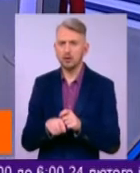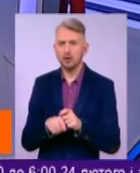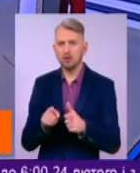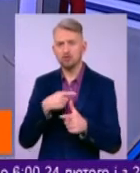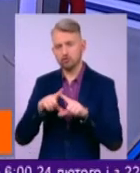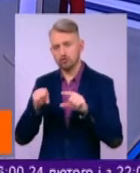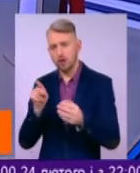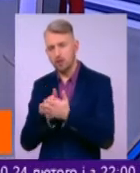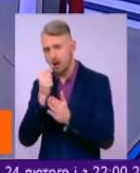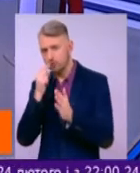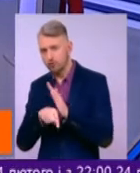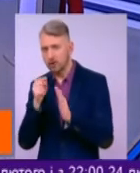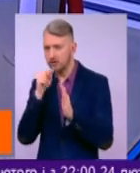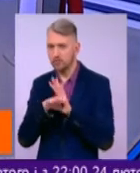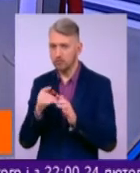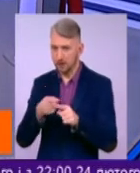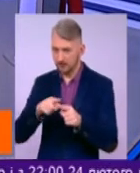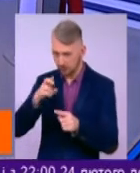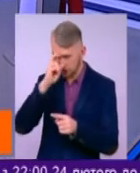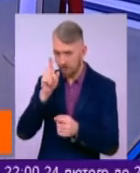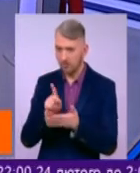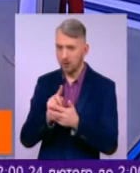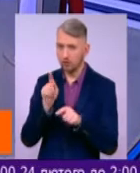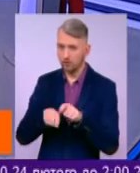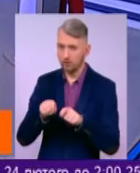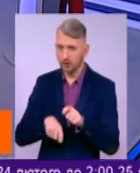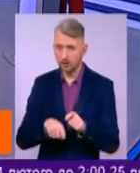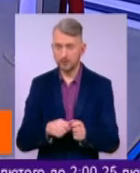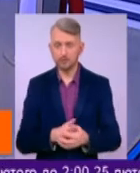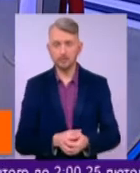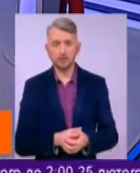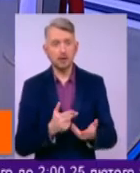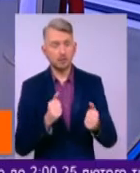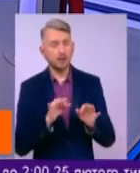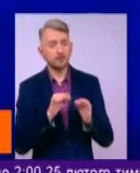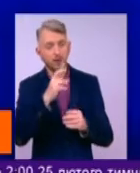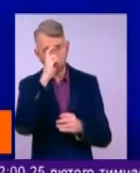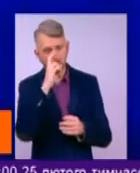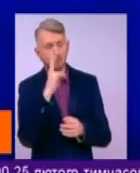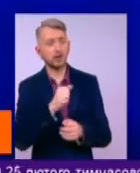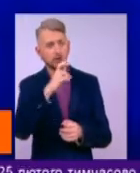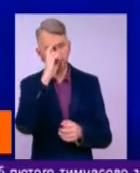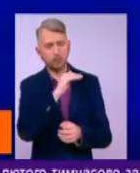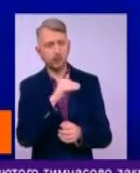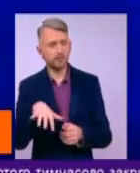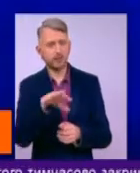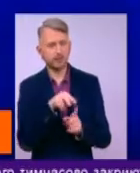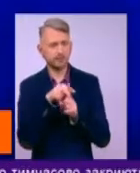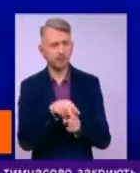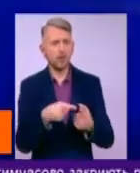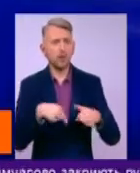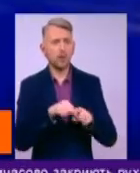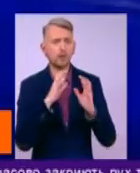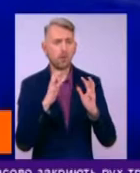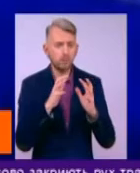має втручатися, чи не втручатися. Це все-таки держава? Ну, звичайно, держава. На державному рівні всі ці речі покладені на органи опіки